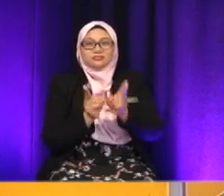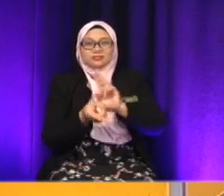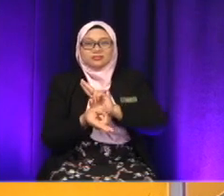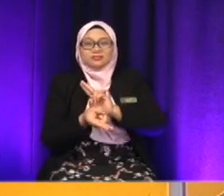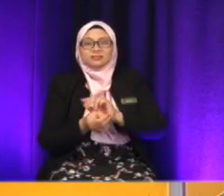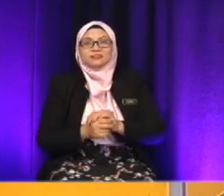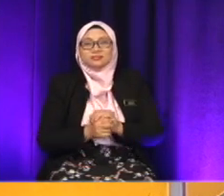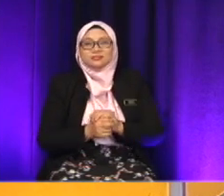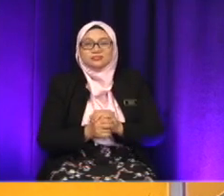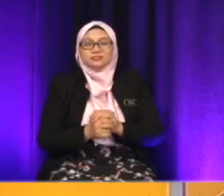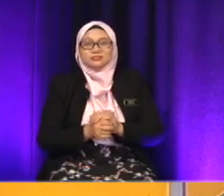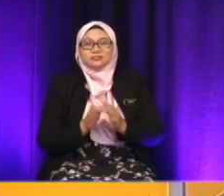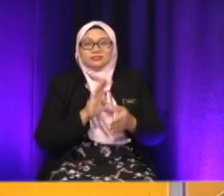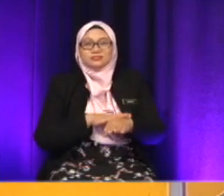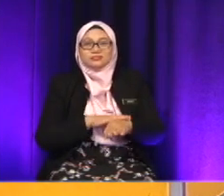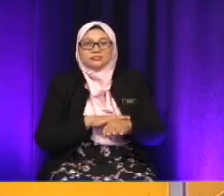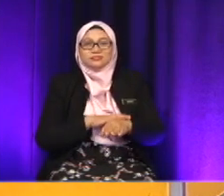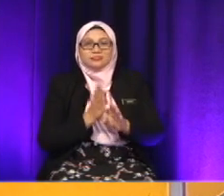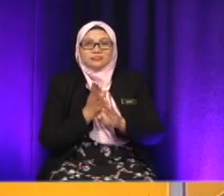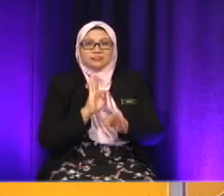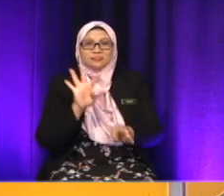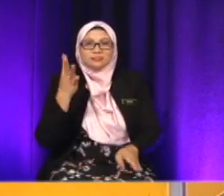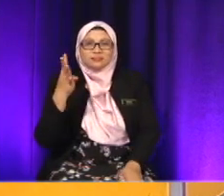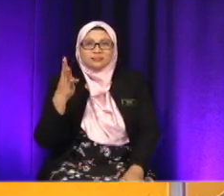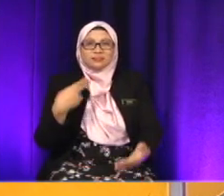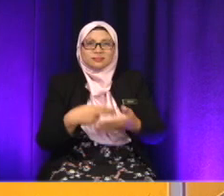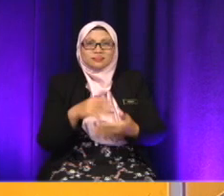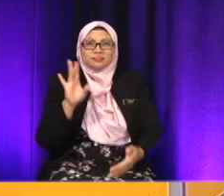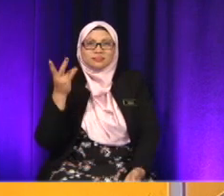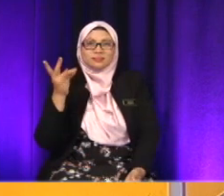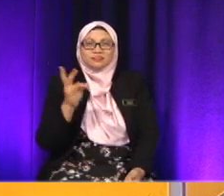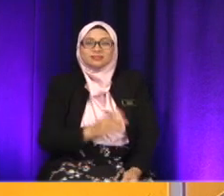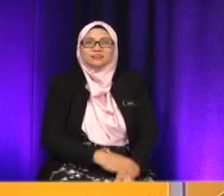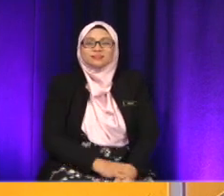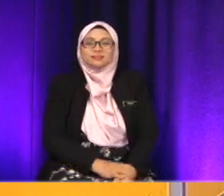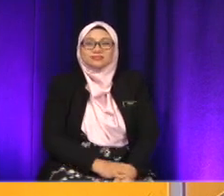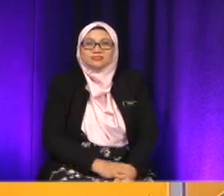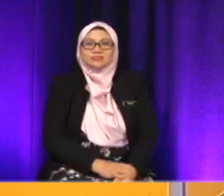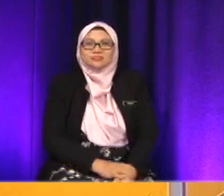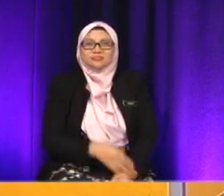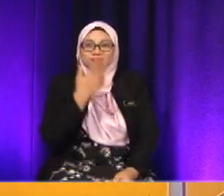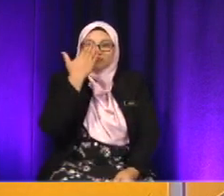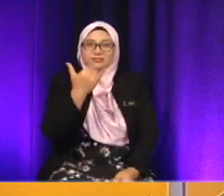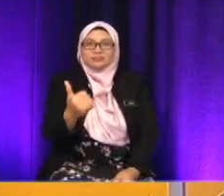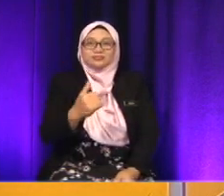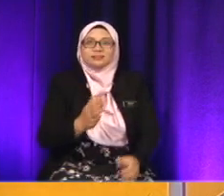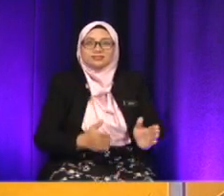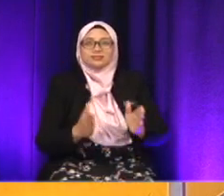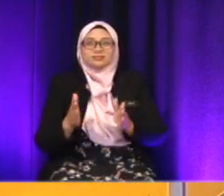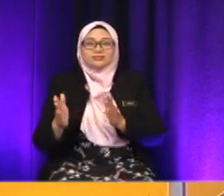baris yang ke-14 hingga 17 oke Ya ini kenapa struktur